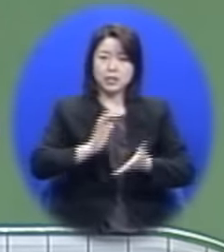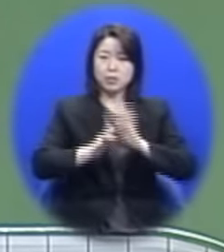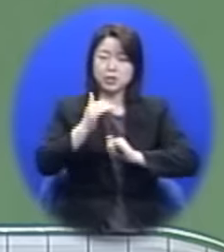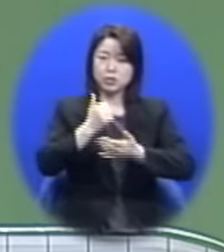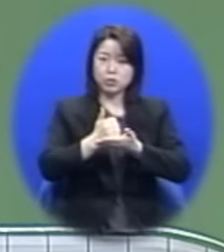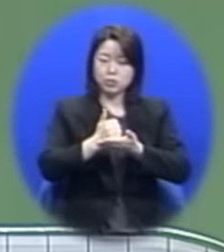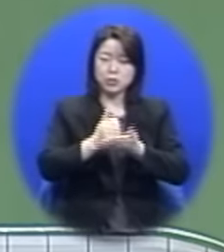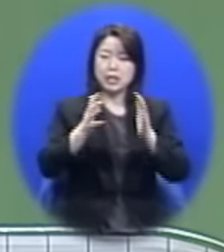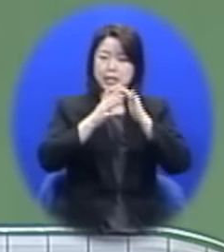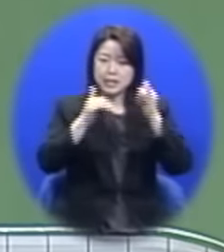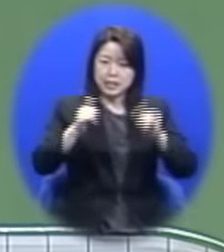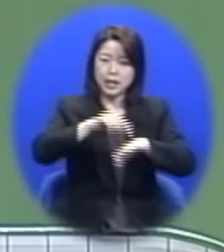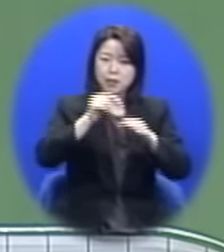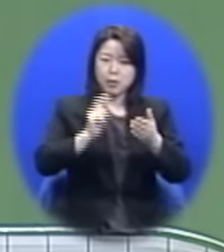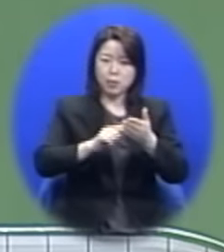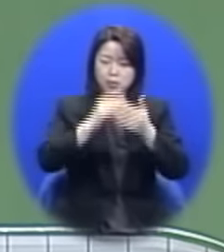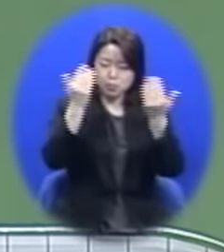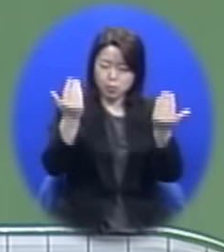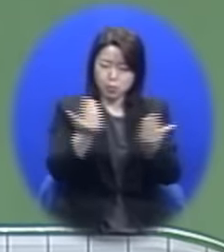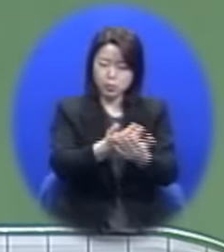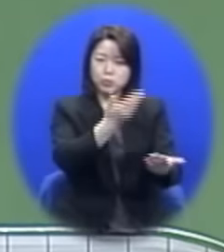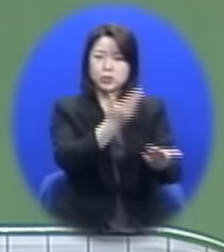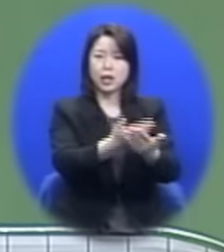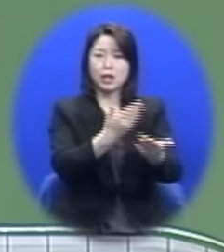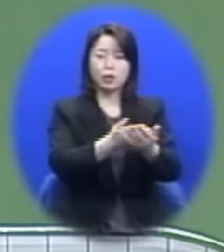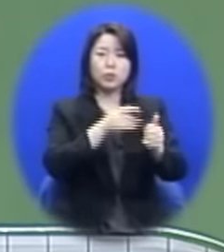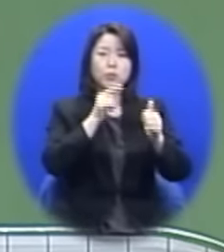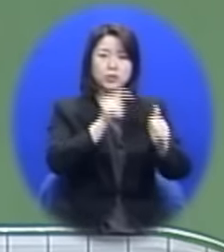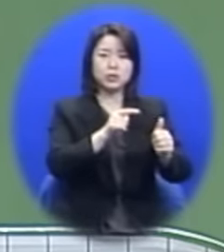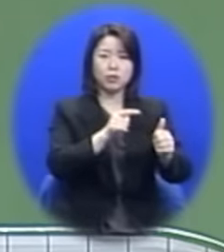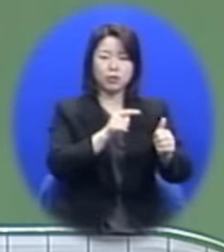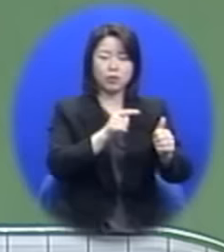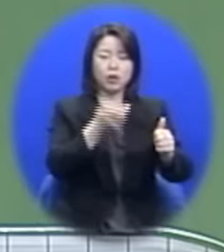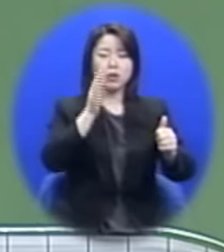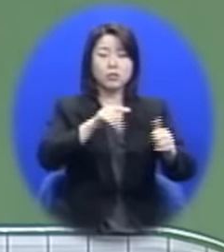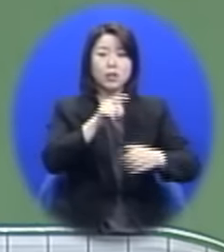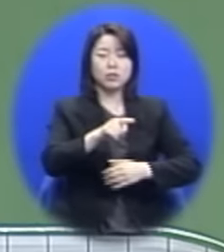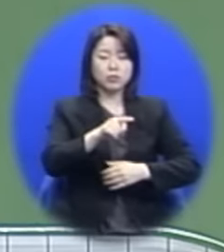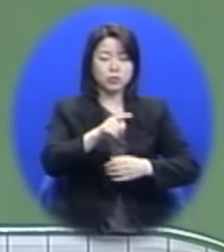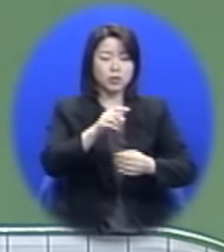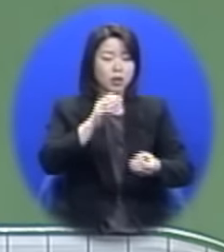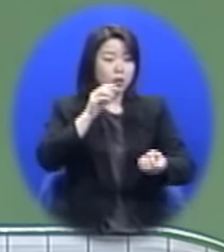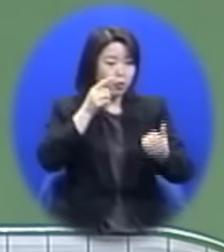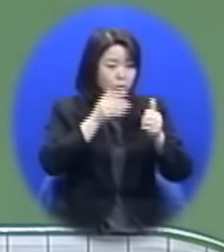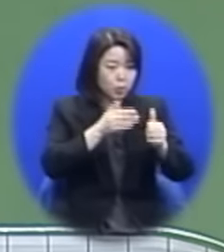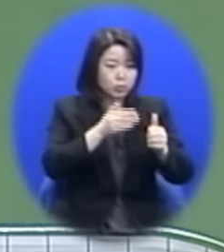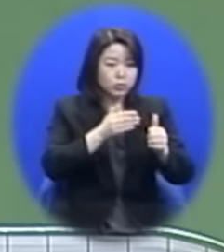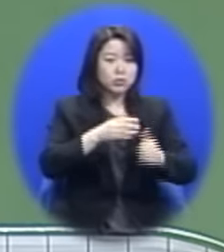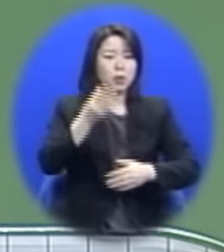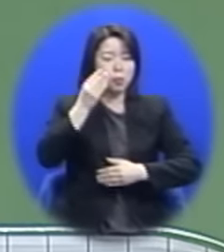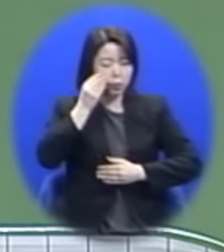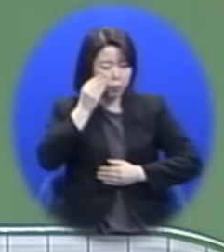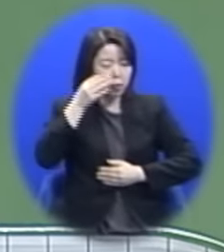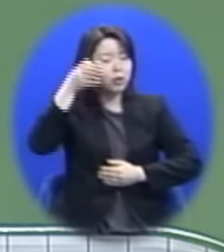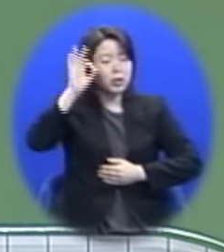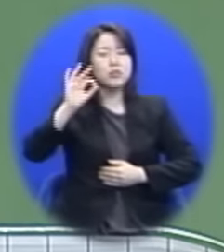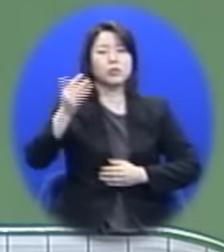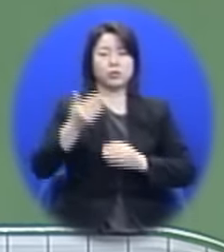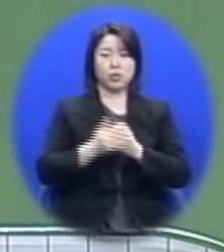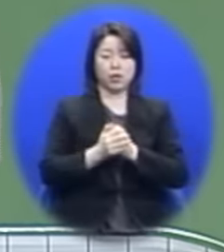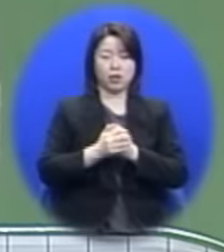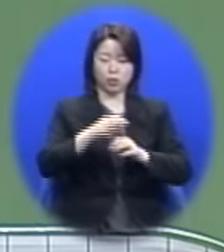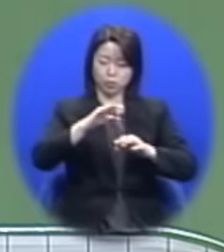자신에게 바치도록 요구한다. 그리고 그 요구는 즉시 수용된다. 놀라울 따름이다.